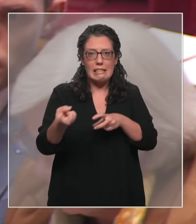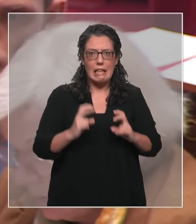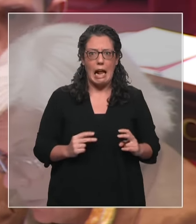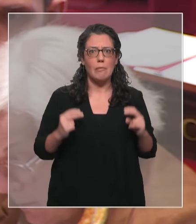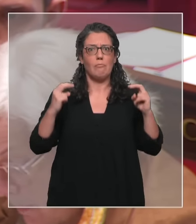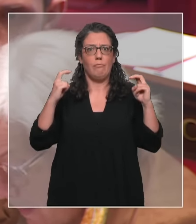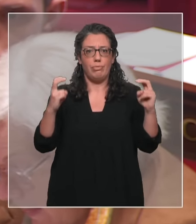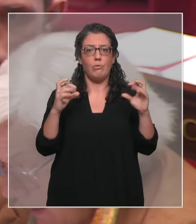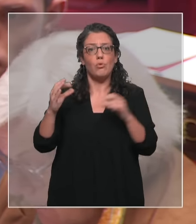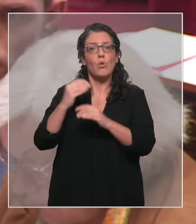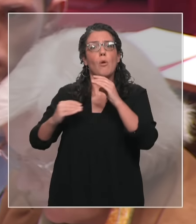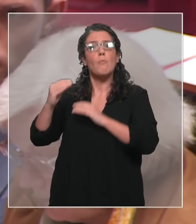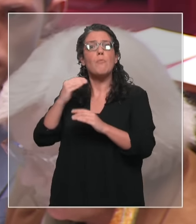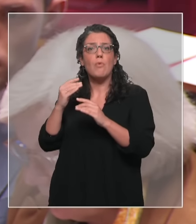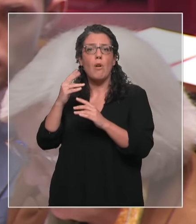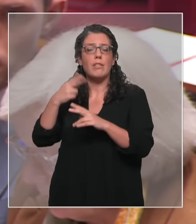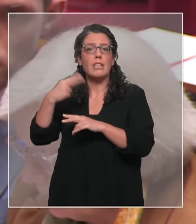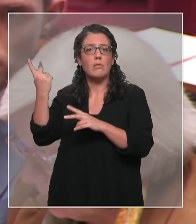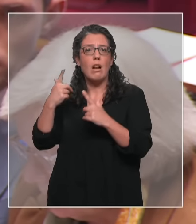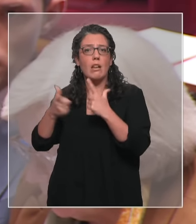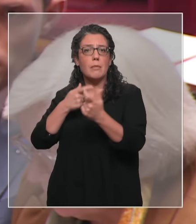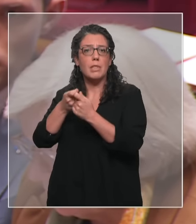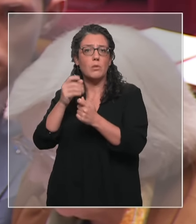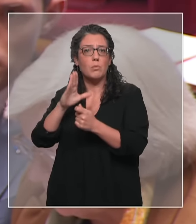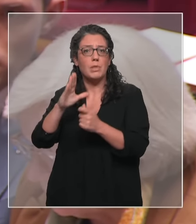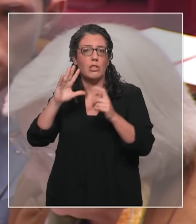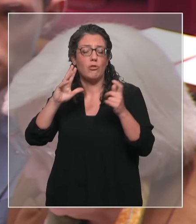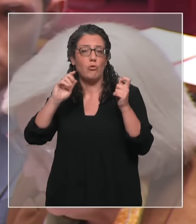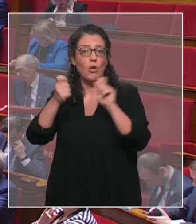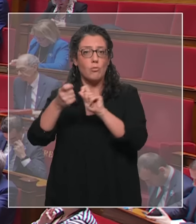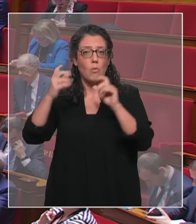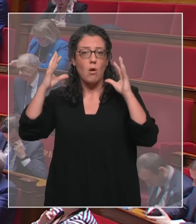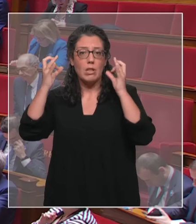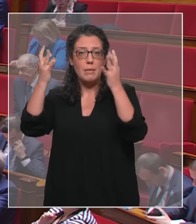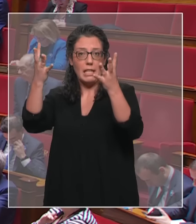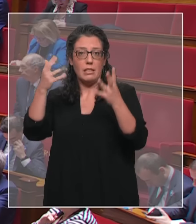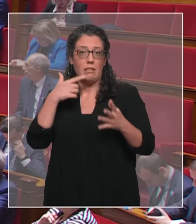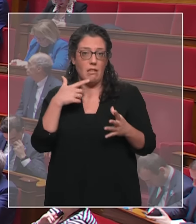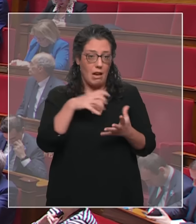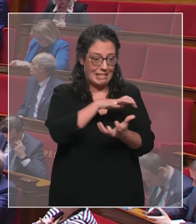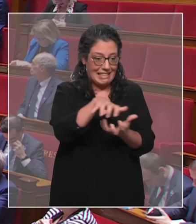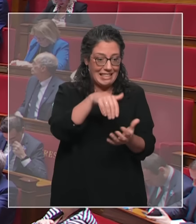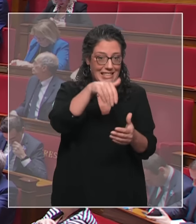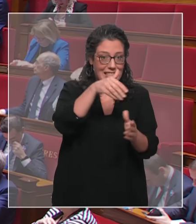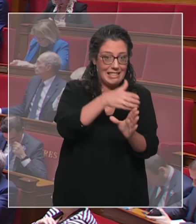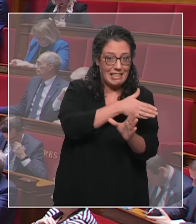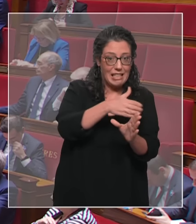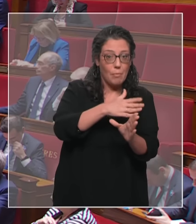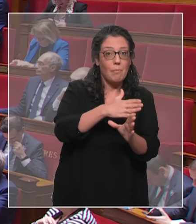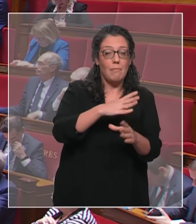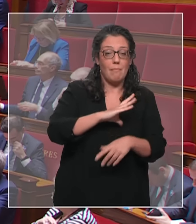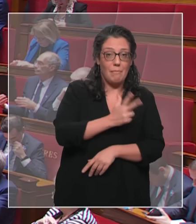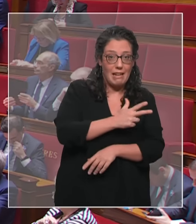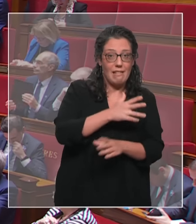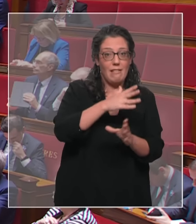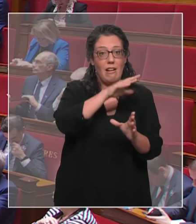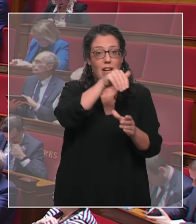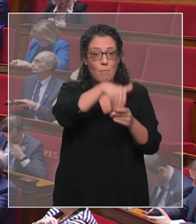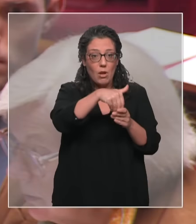l'enjeu du plan national d'adaptation au changement climatique. Prévoir, agir pendant la crise, réparer derrière. Cela veut dire